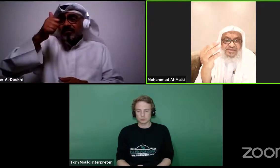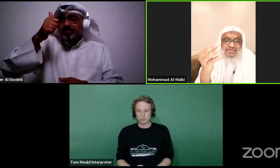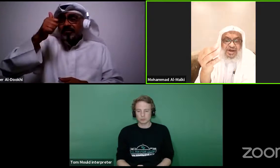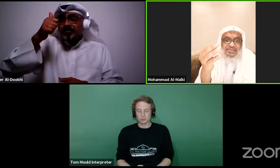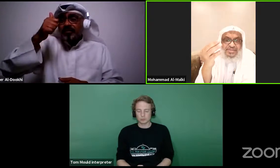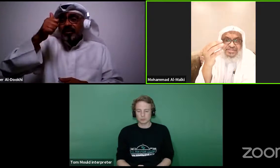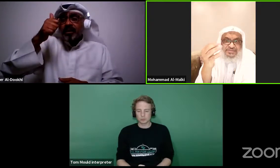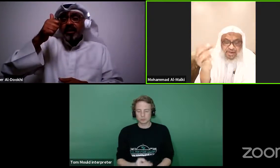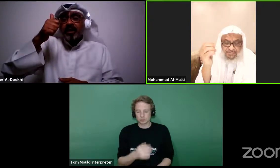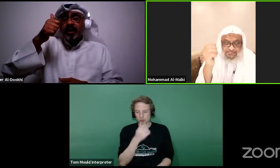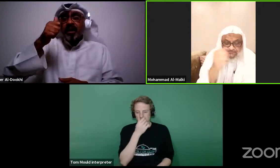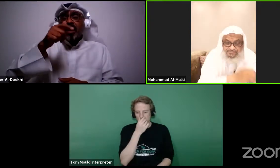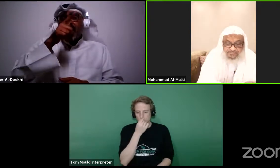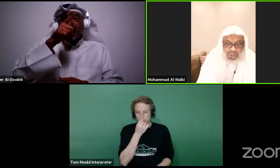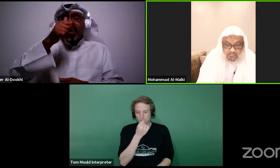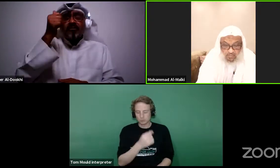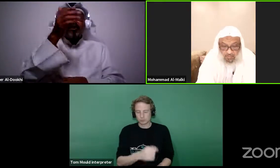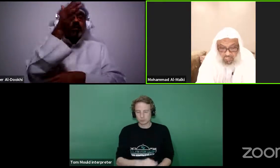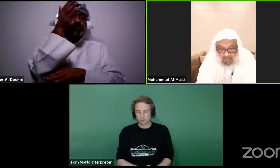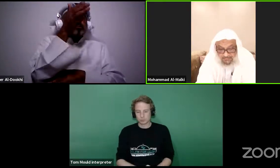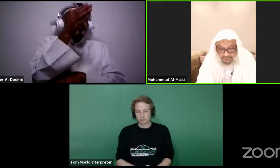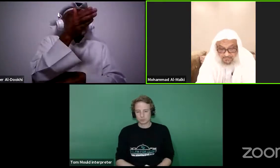خلفات عظام سمان.